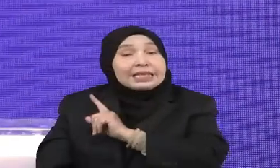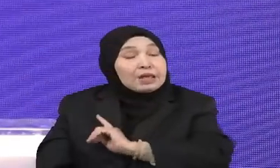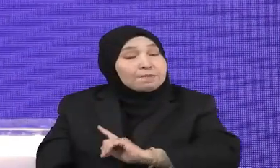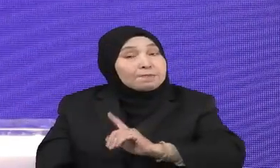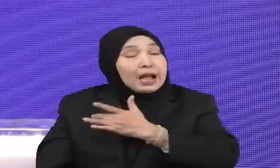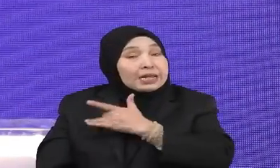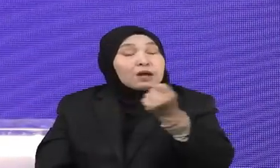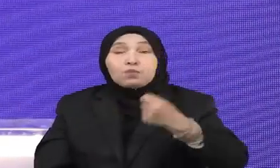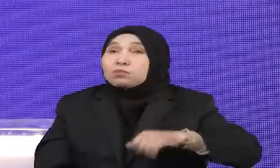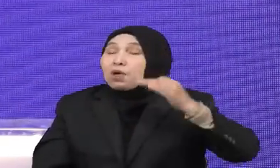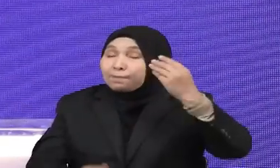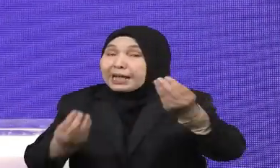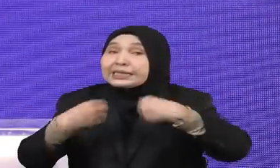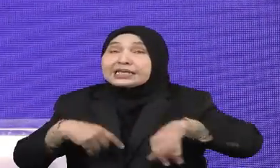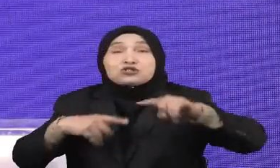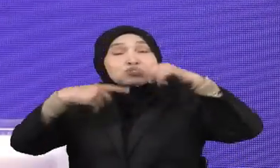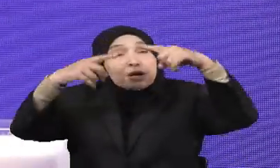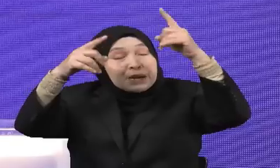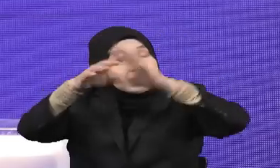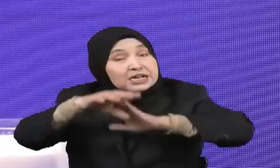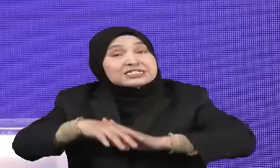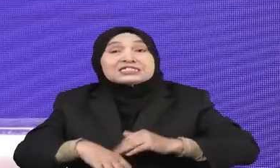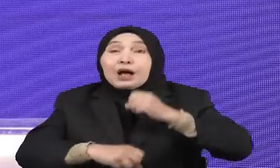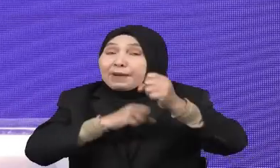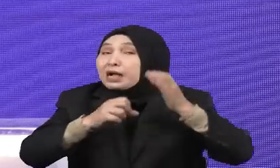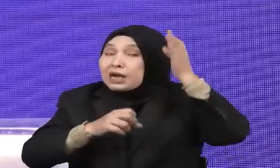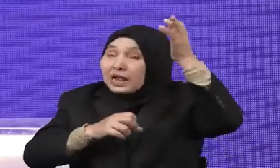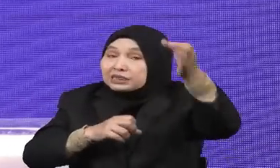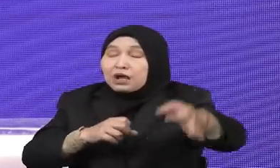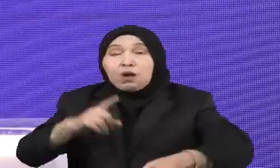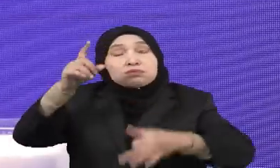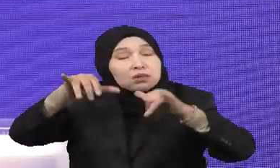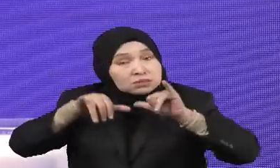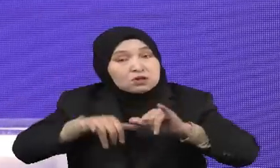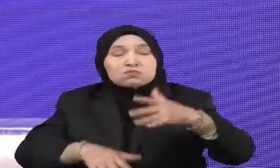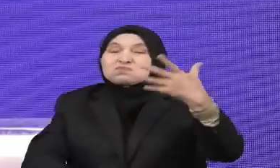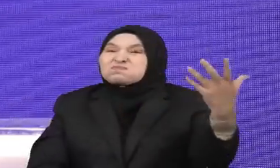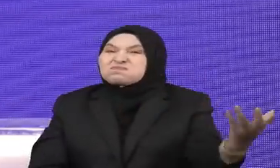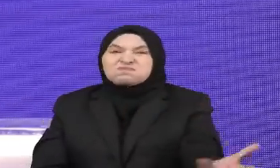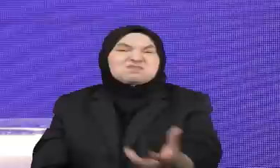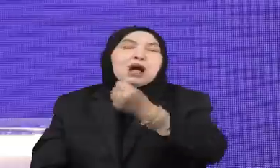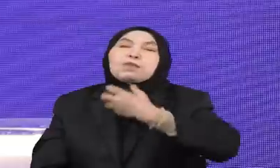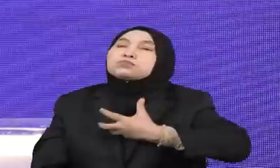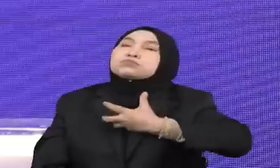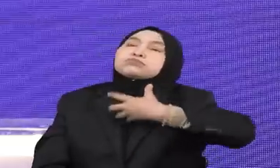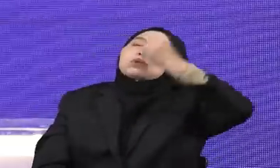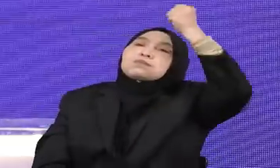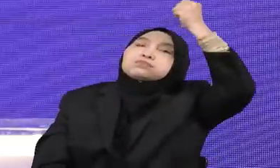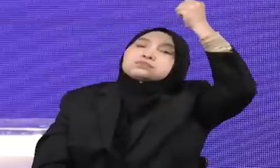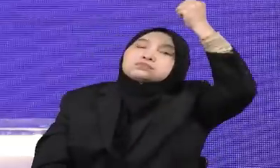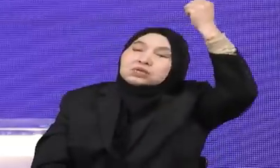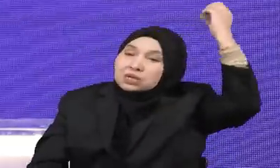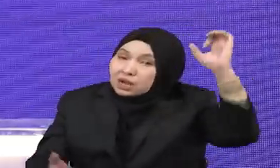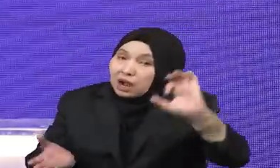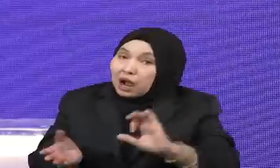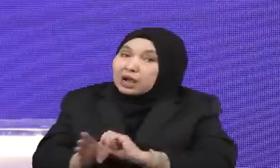pada masa akan datang ataupun negara yang baik ataupun yang keduanya Allah terus cabut nyawa untuk berada di akhirat